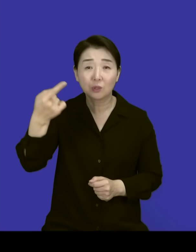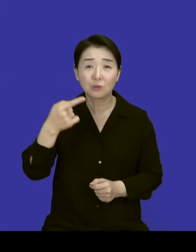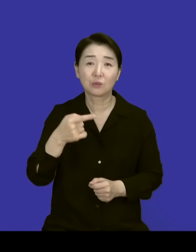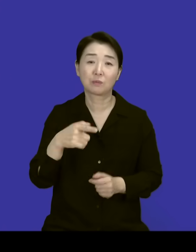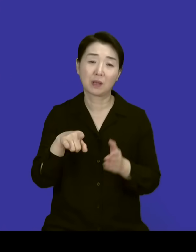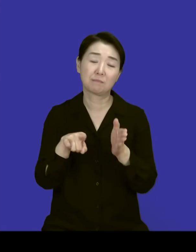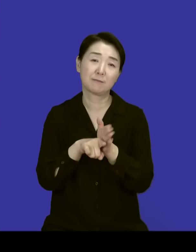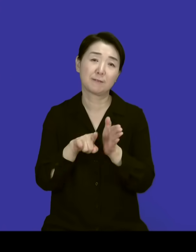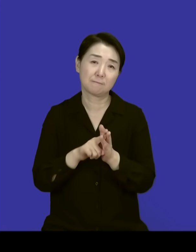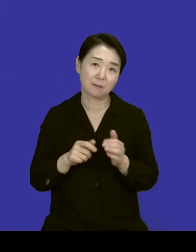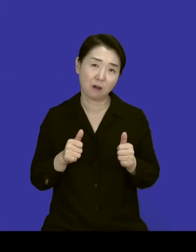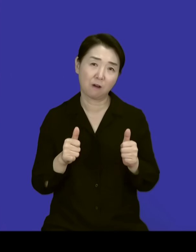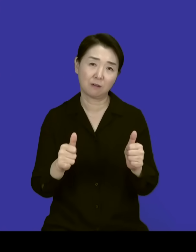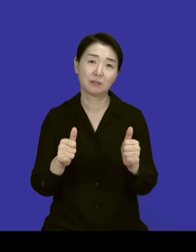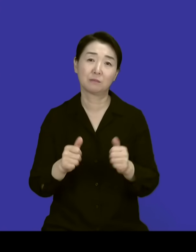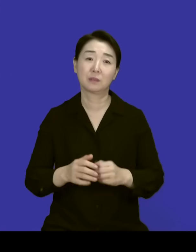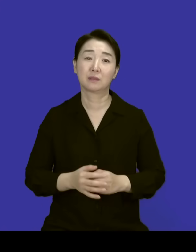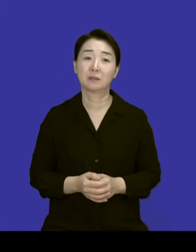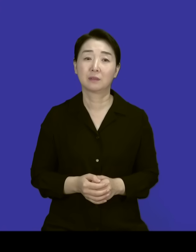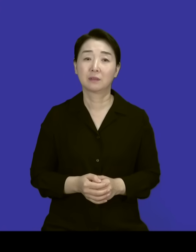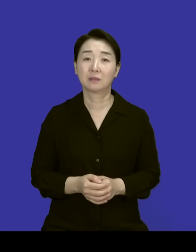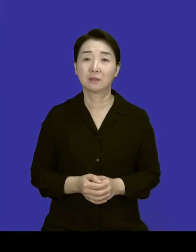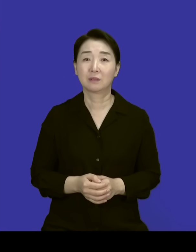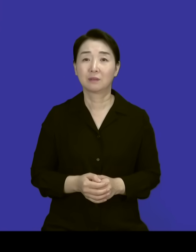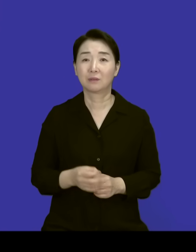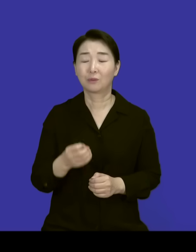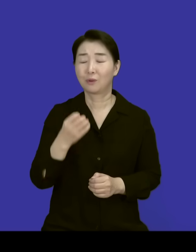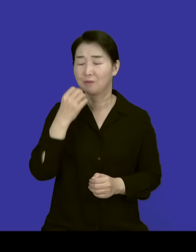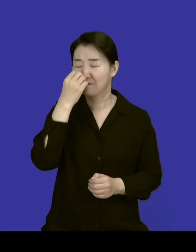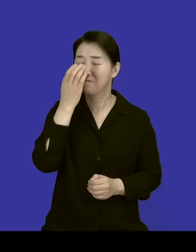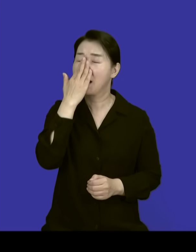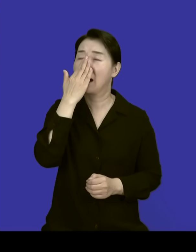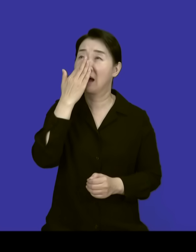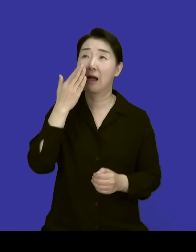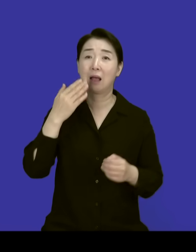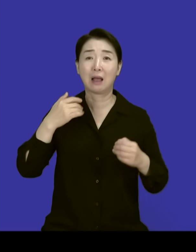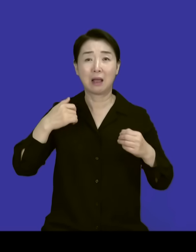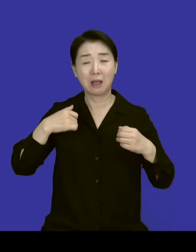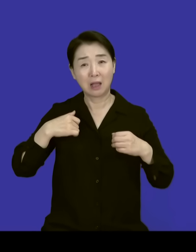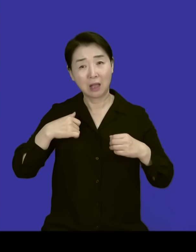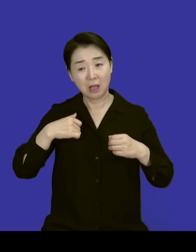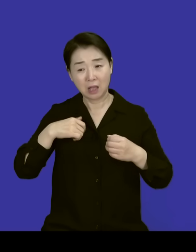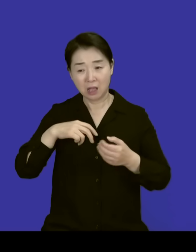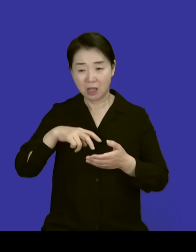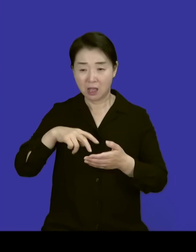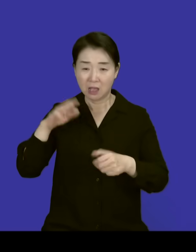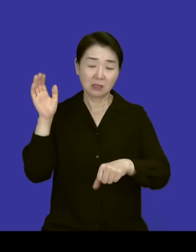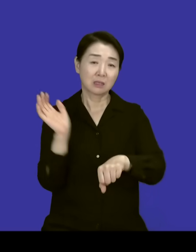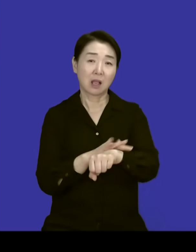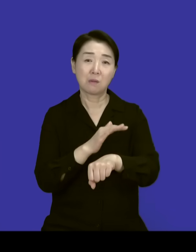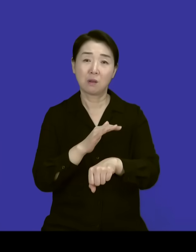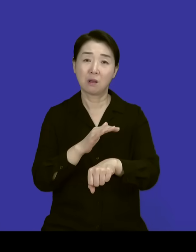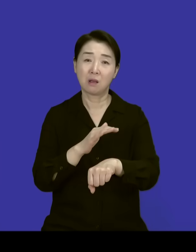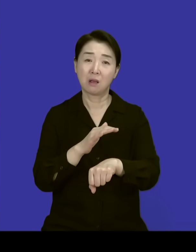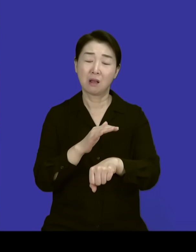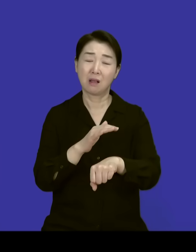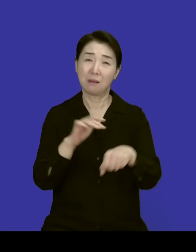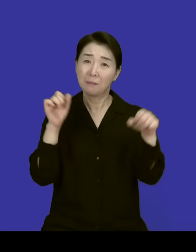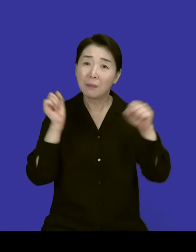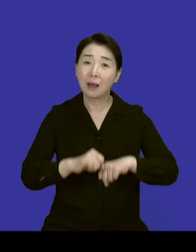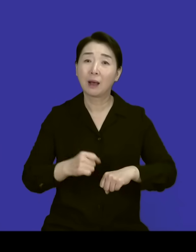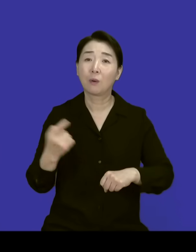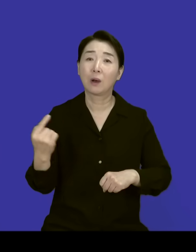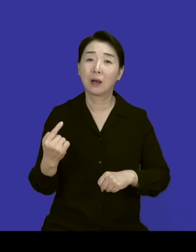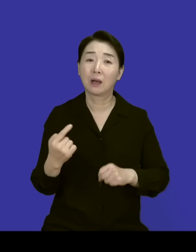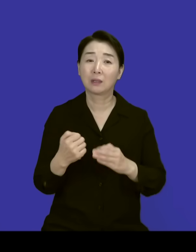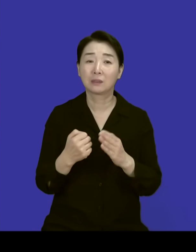시작했어요. 그러니까 꼭 한번 좌절을 주세요. 예. 완전 엎드렸어요 진짜로 잘못했다고. 그때 어떤 회개가